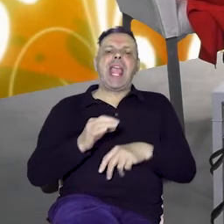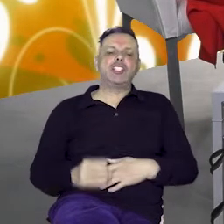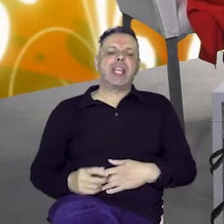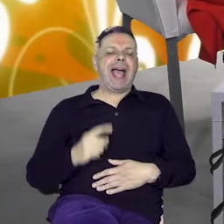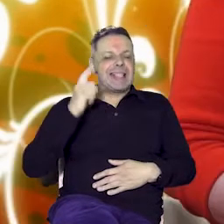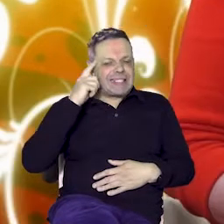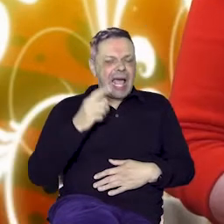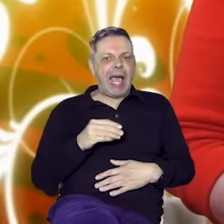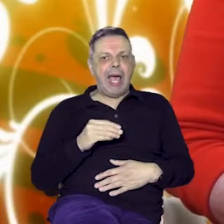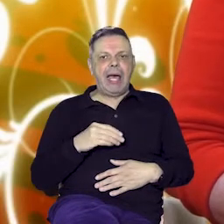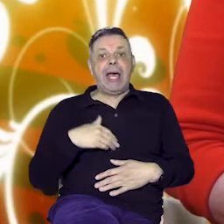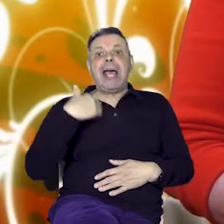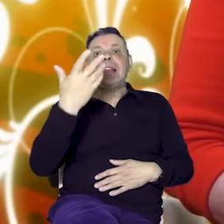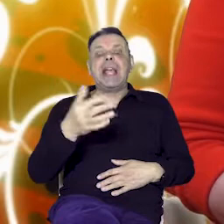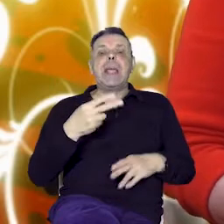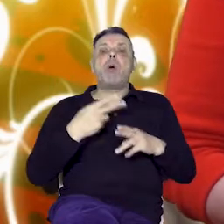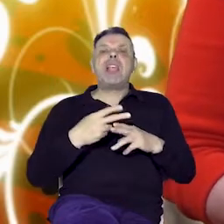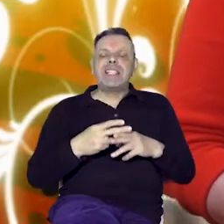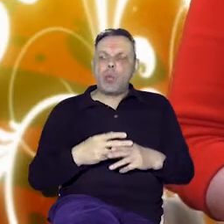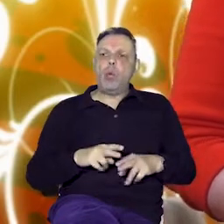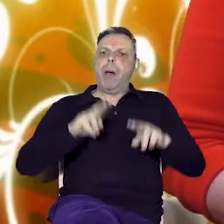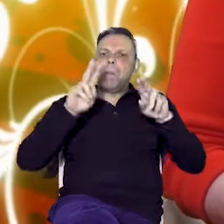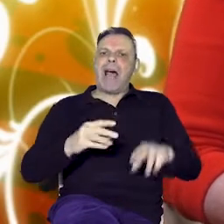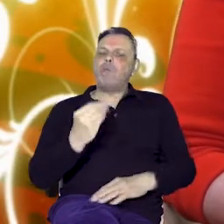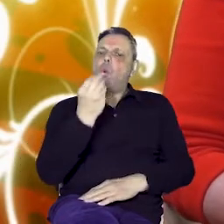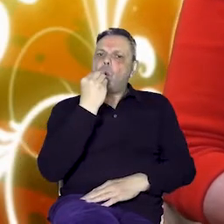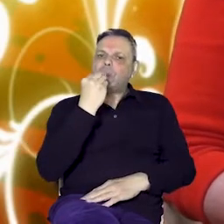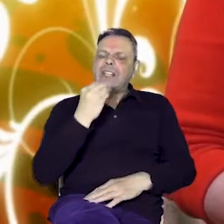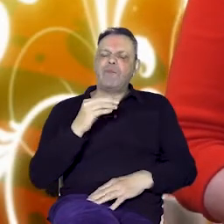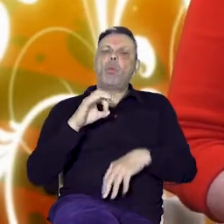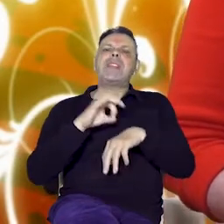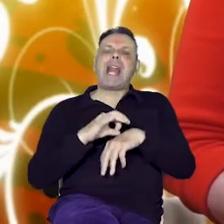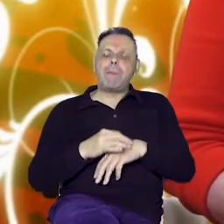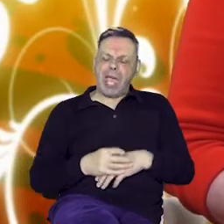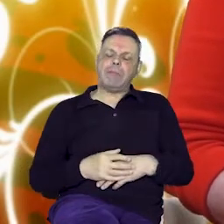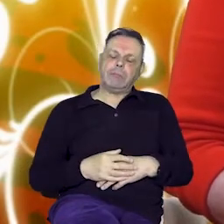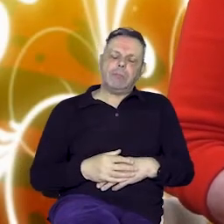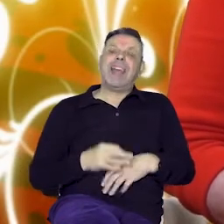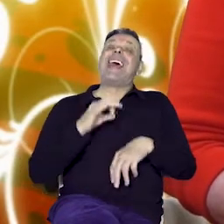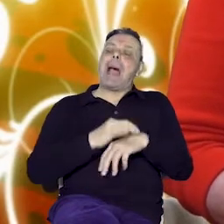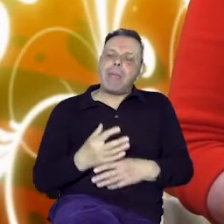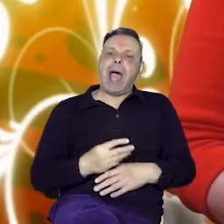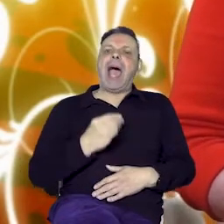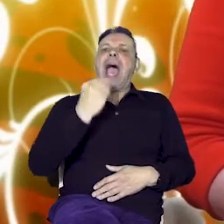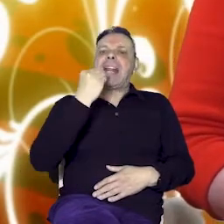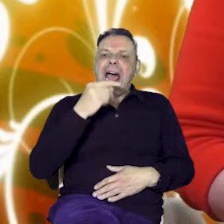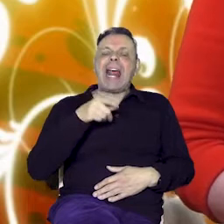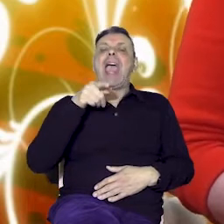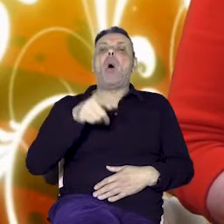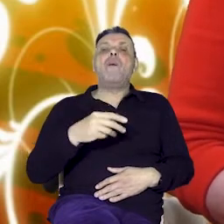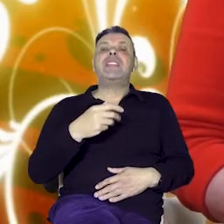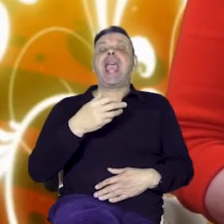zna propisati bolesniku tu nutritivnu terapiju. Namjerno govorim terapiju, jer hrana ovdje i lijek, ali